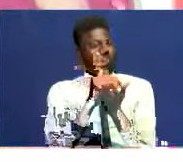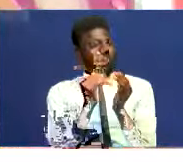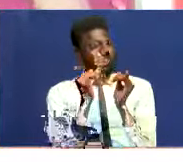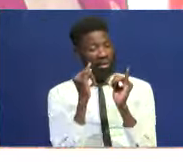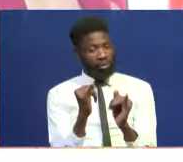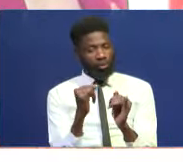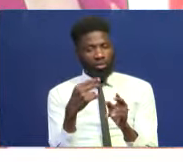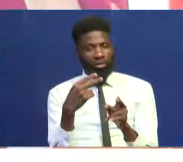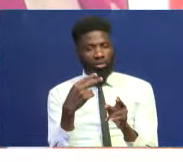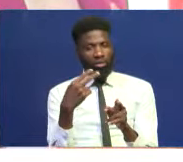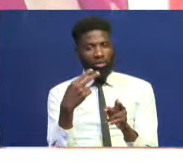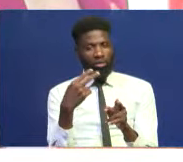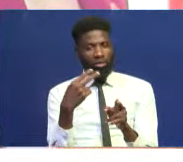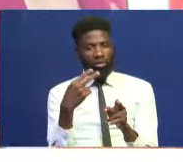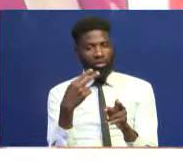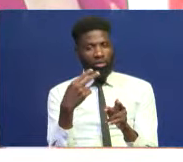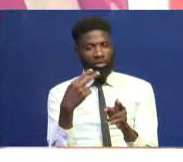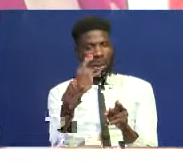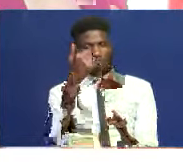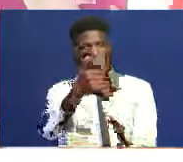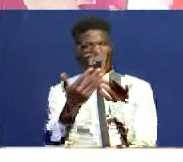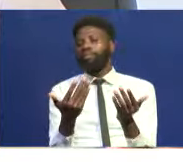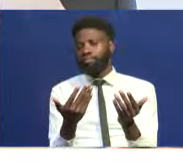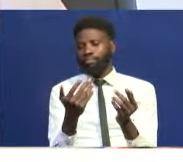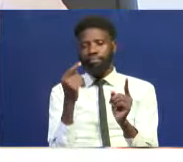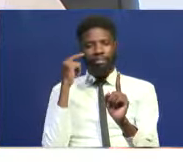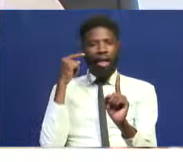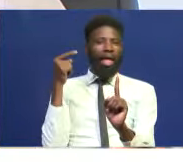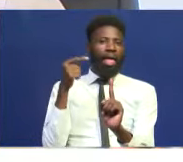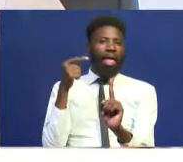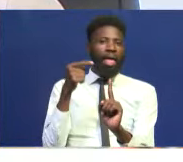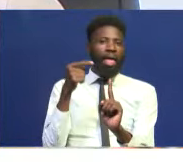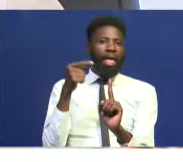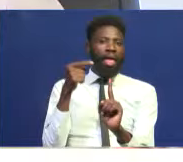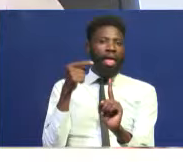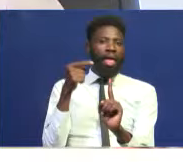Who's next ni mpango sekta ya ubunifu